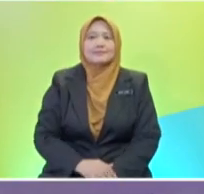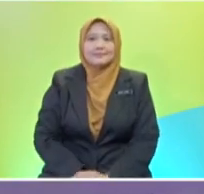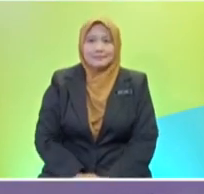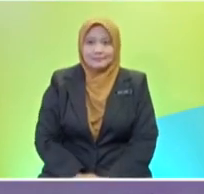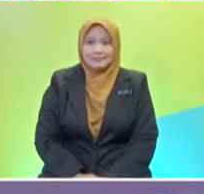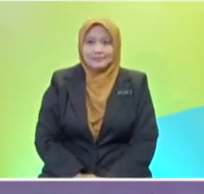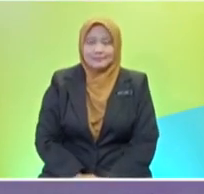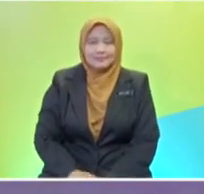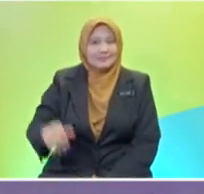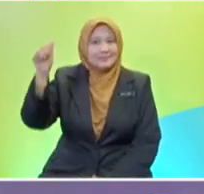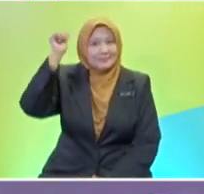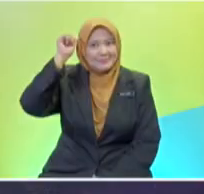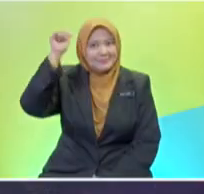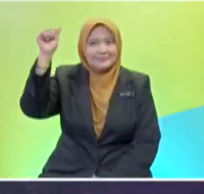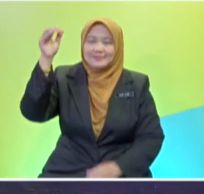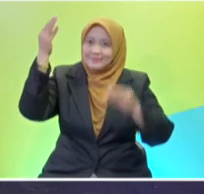Assalamualaikum